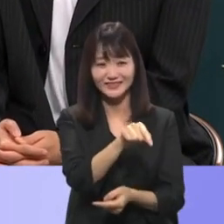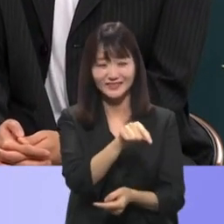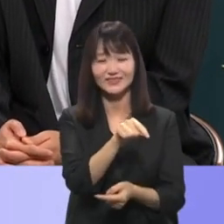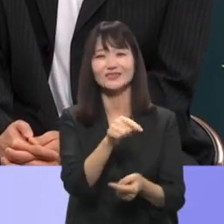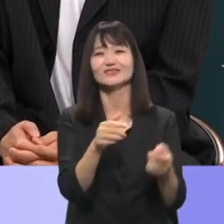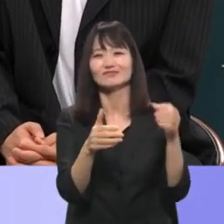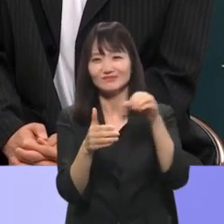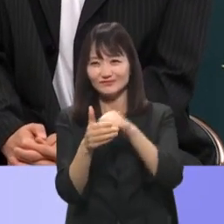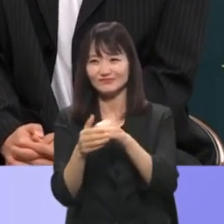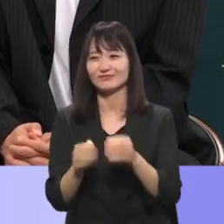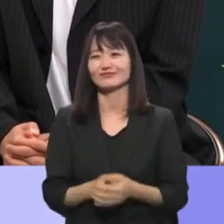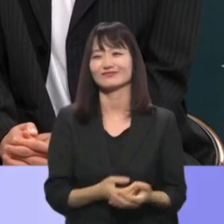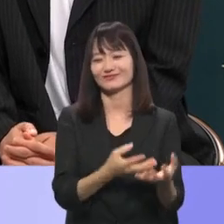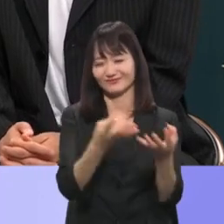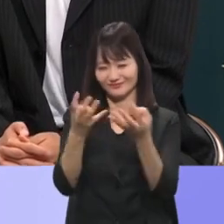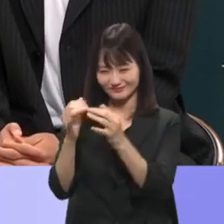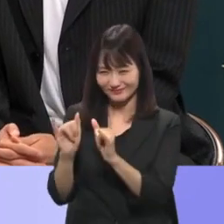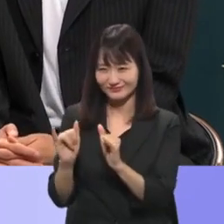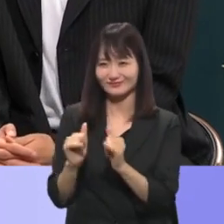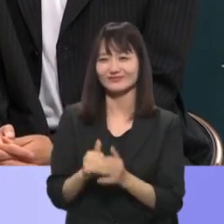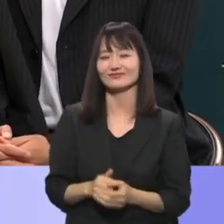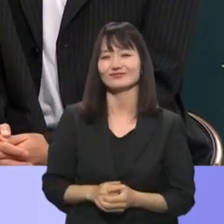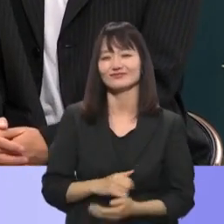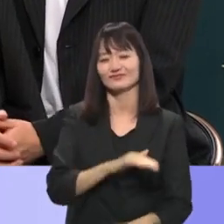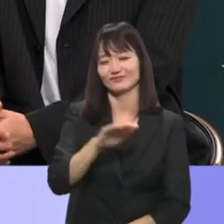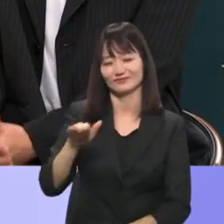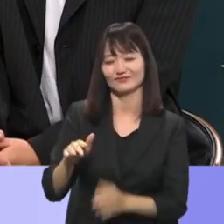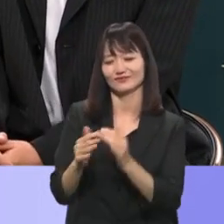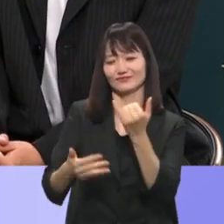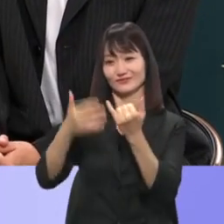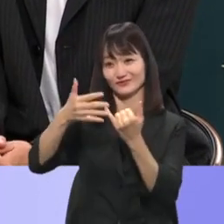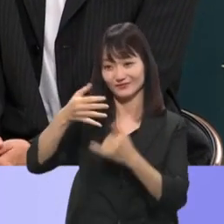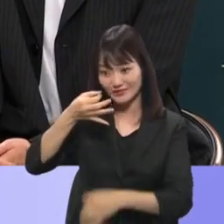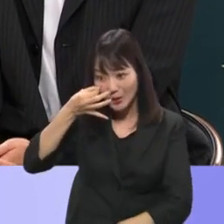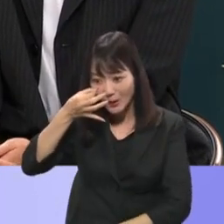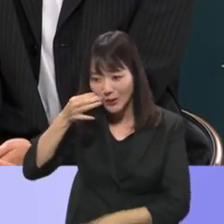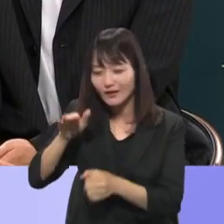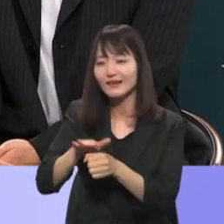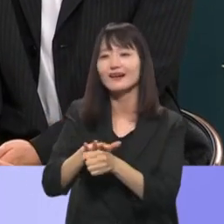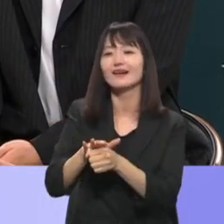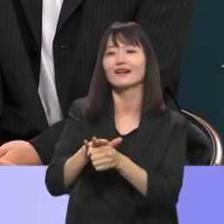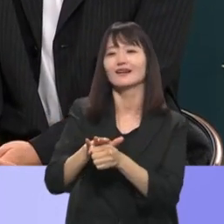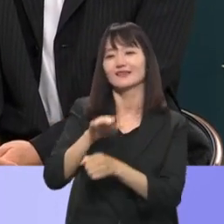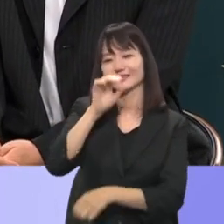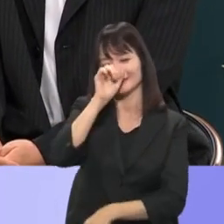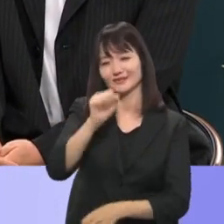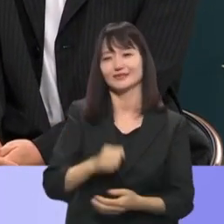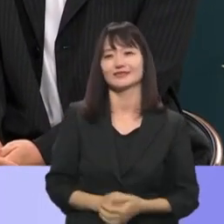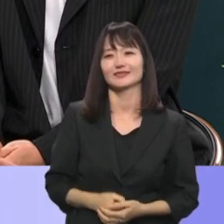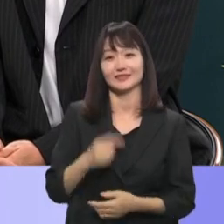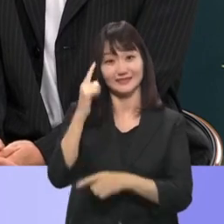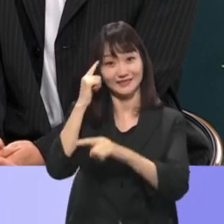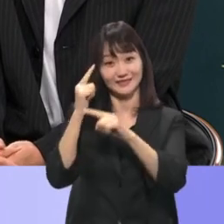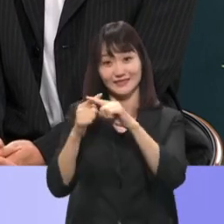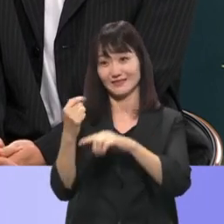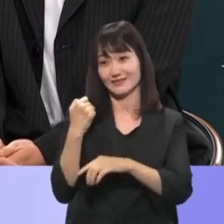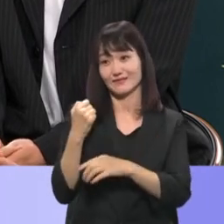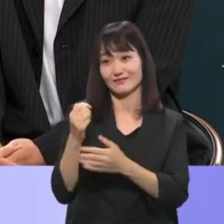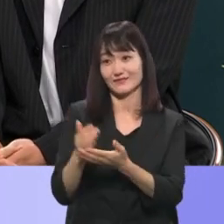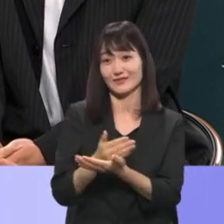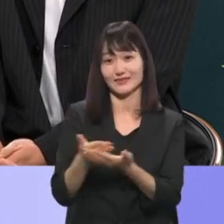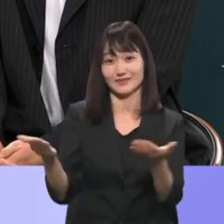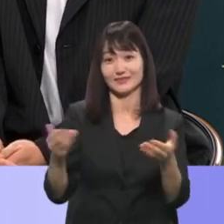물론이고 이제 또 많은 분들이 이제 저희를 사랑을 해주시니까 긍정적인 에너지를 나누니까